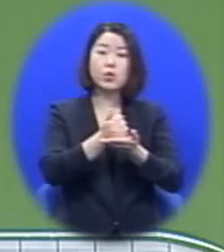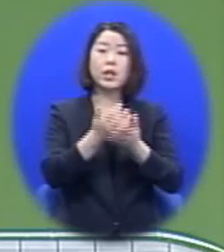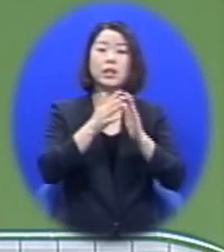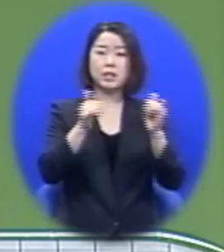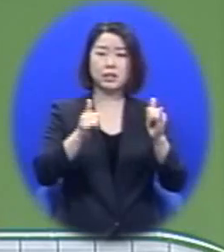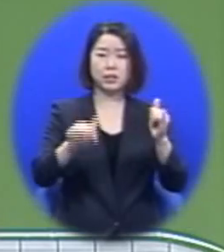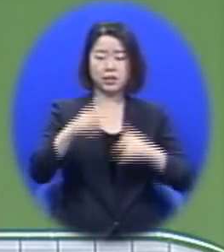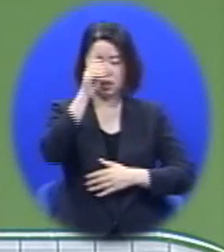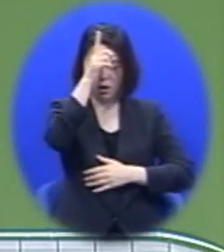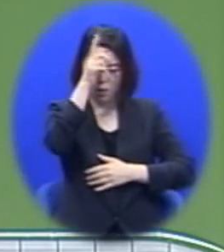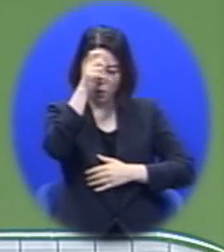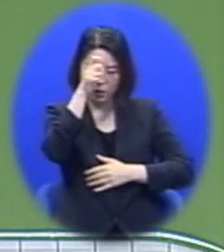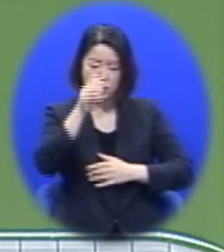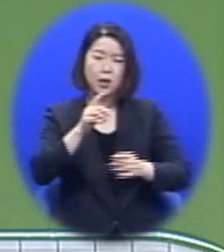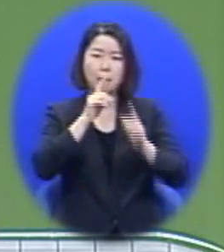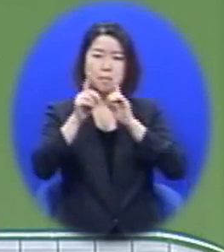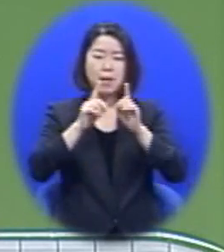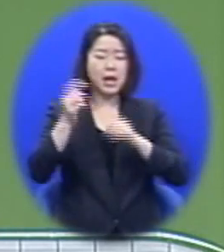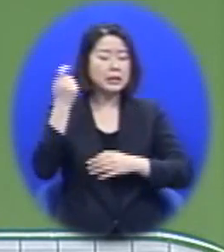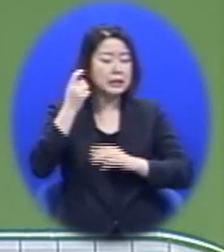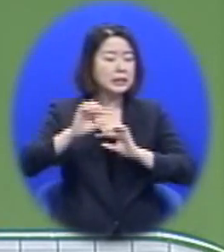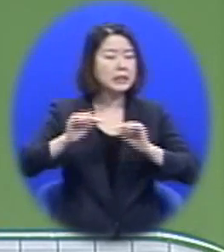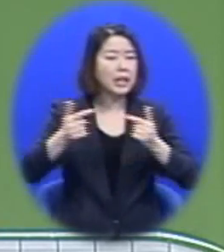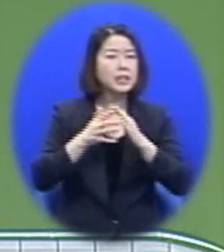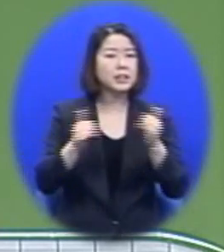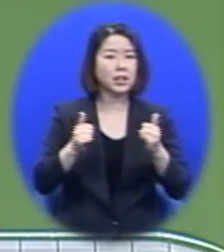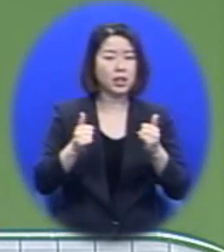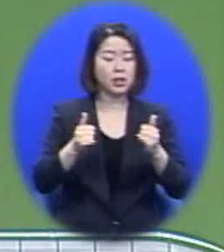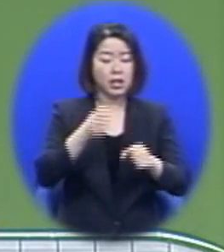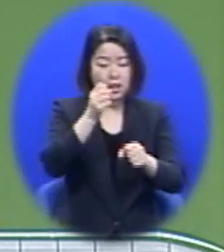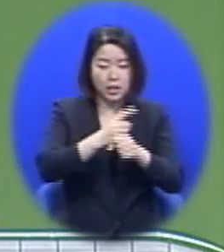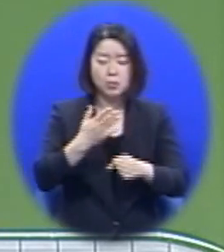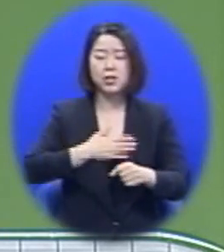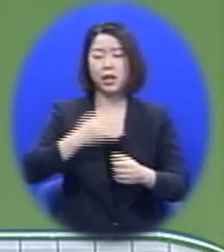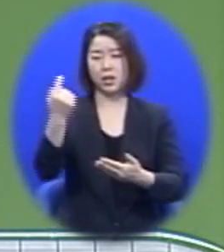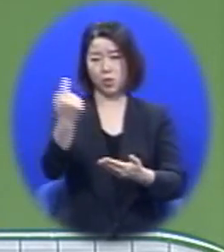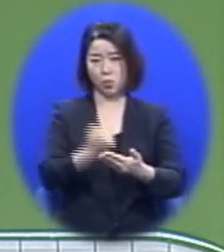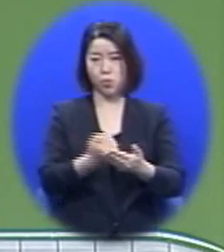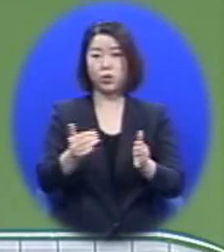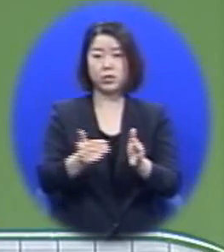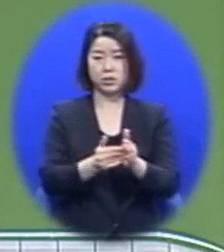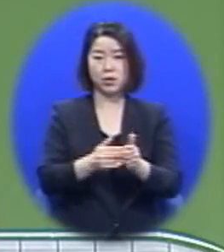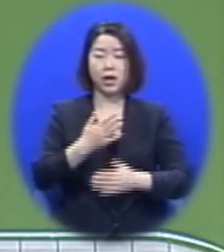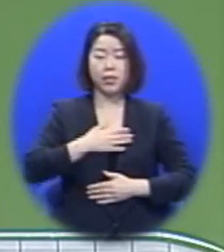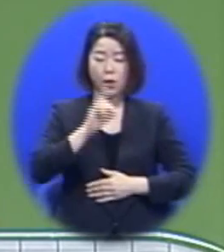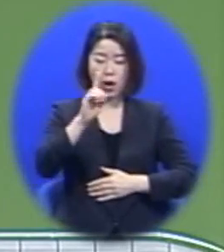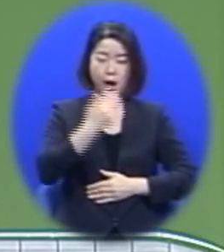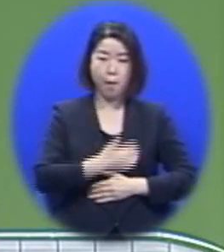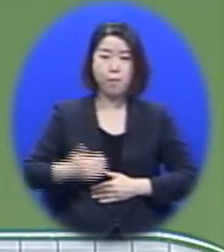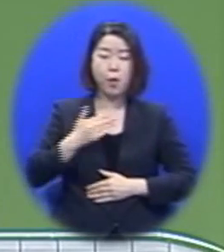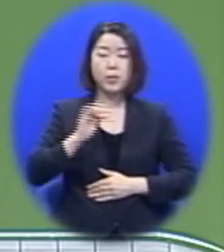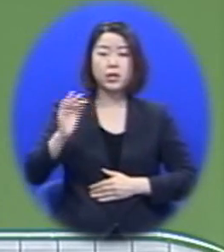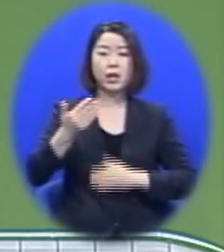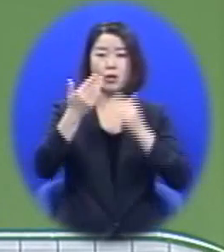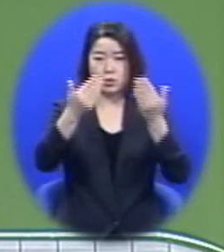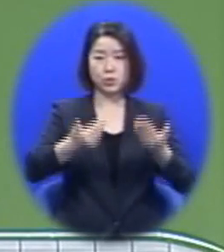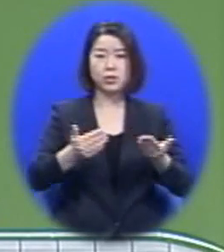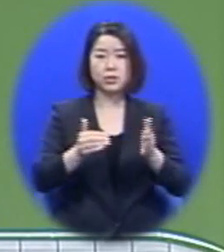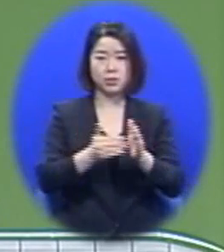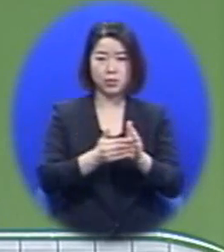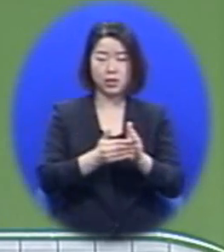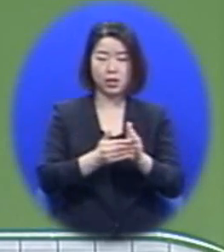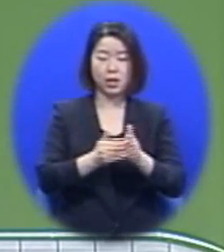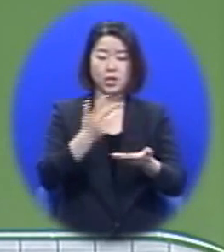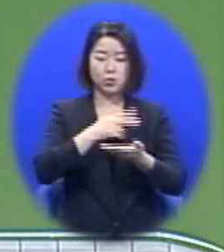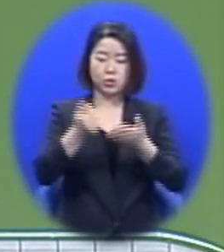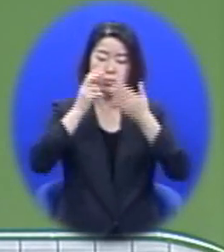안 듣는 자인데, 주님은 이미 나에게 오셨습니다. 나와 한 몸이 되어 주셨습니다.